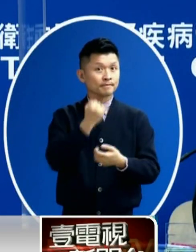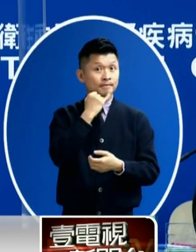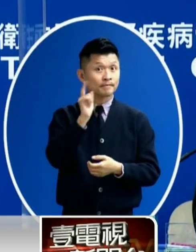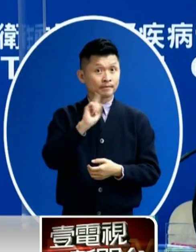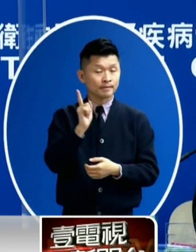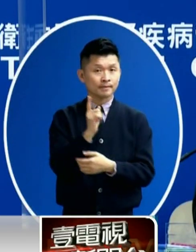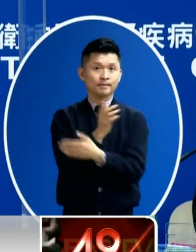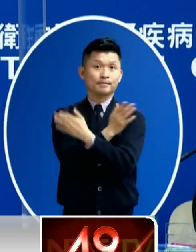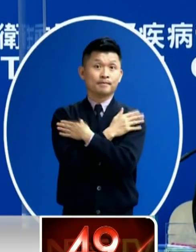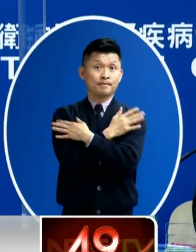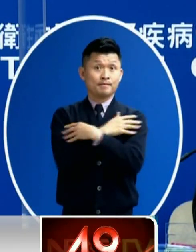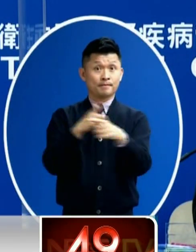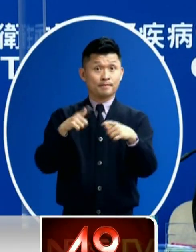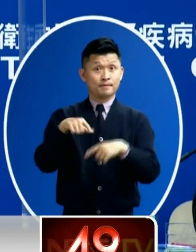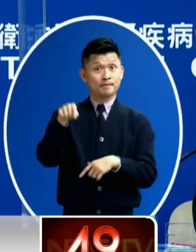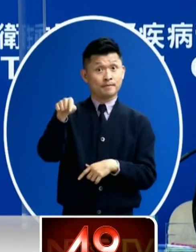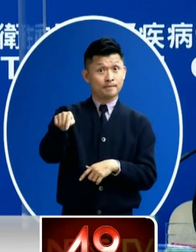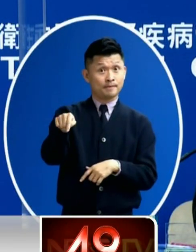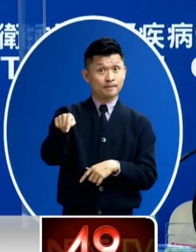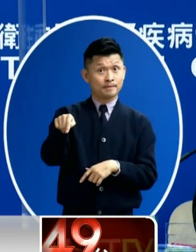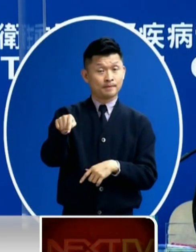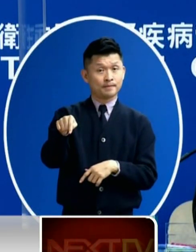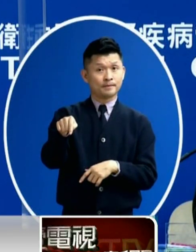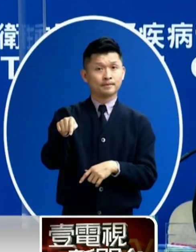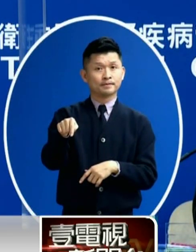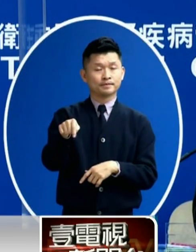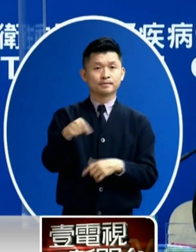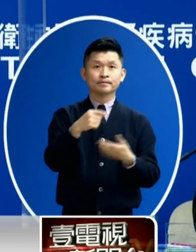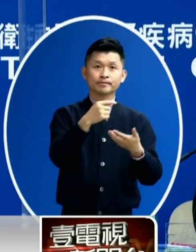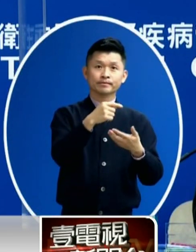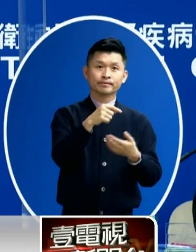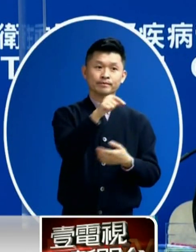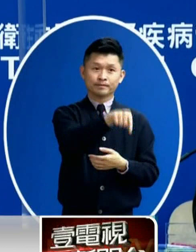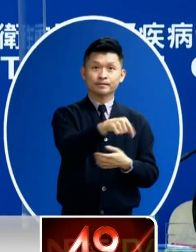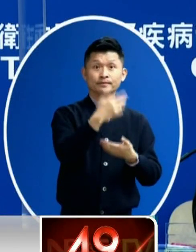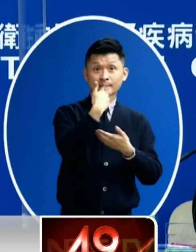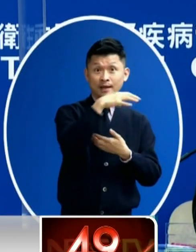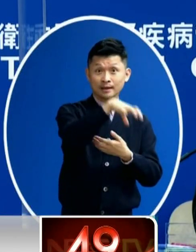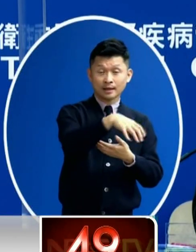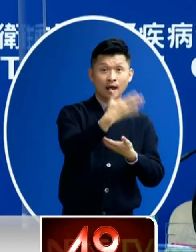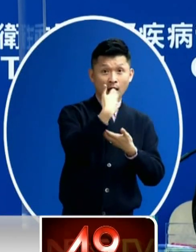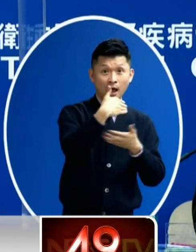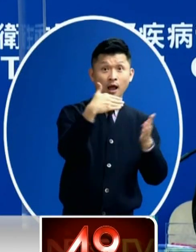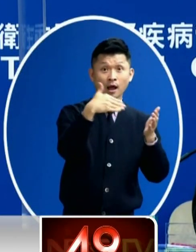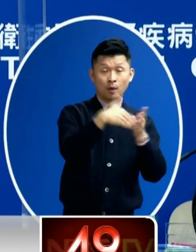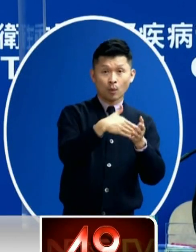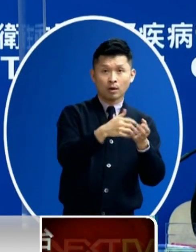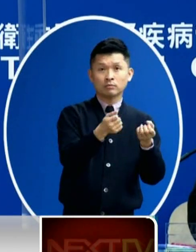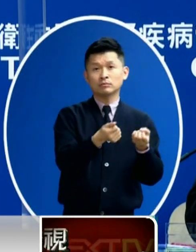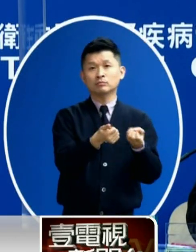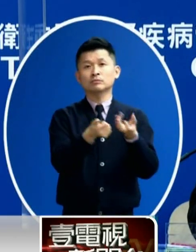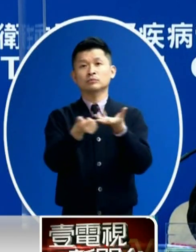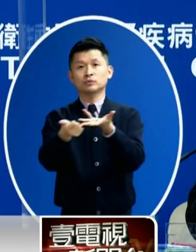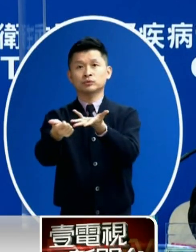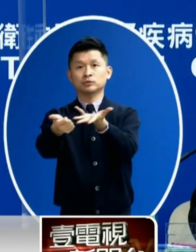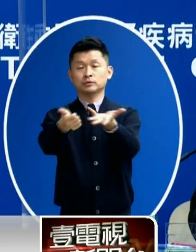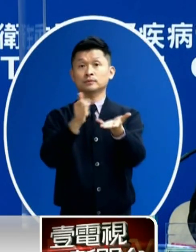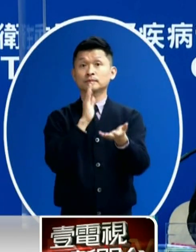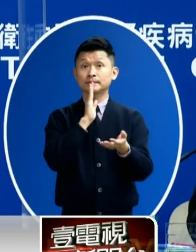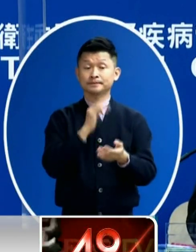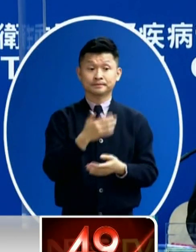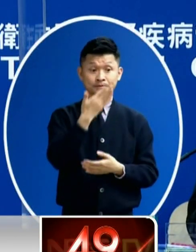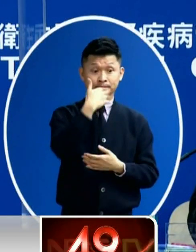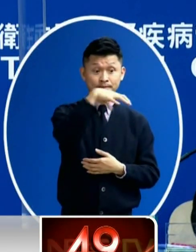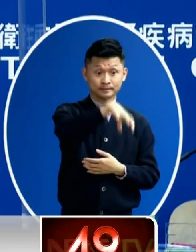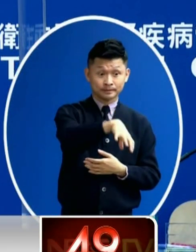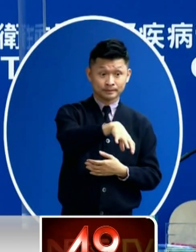儿园的大概是从这个餐厅里面聚餐之后，那往外去传的。好，那至于在餐厅内